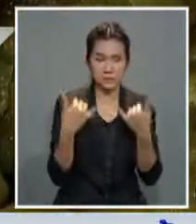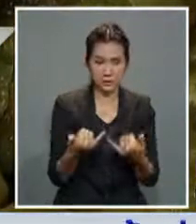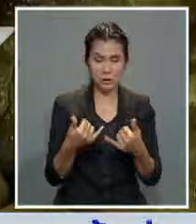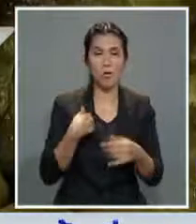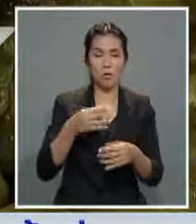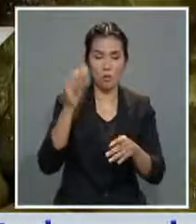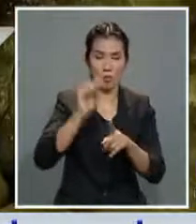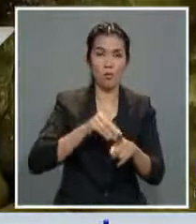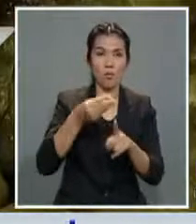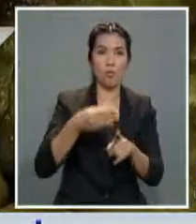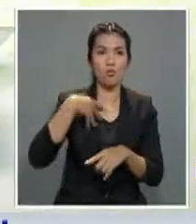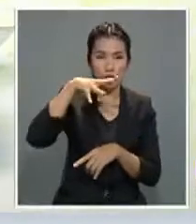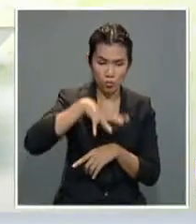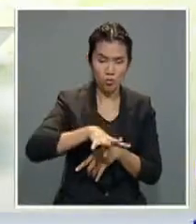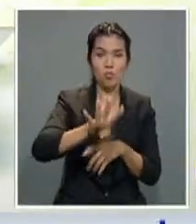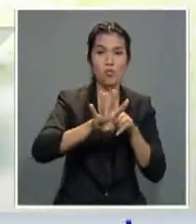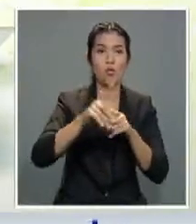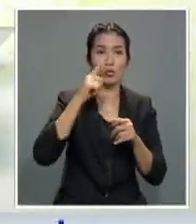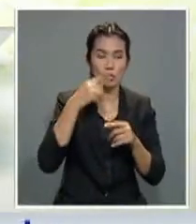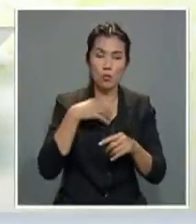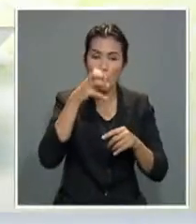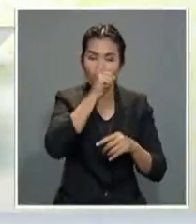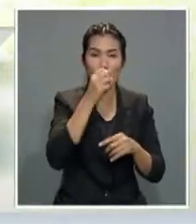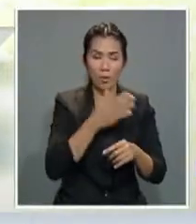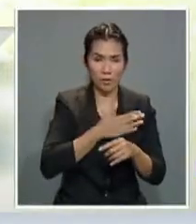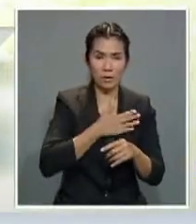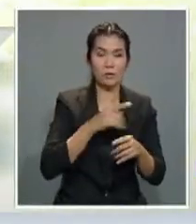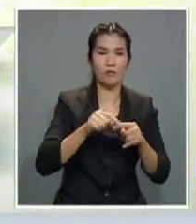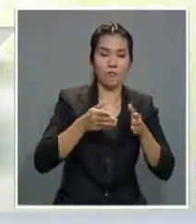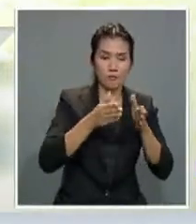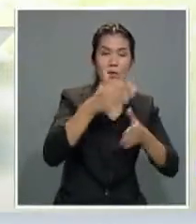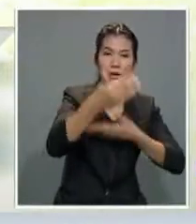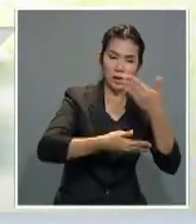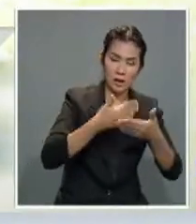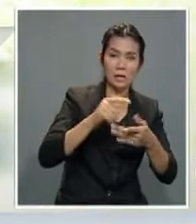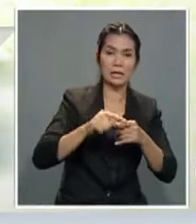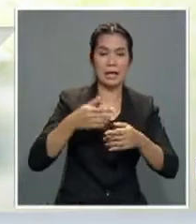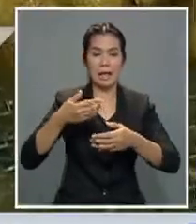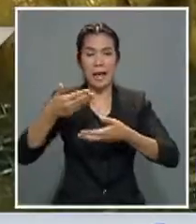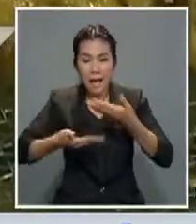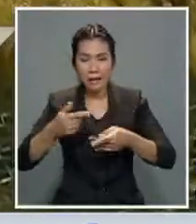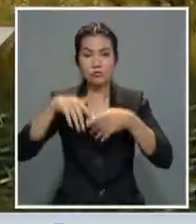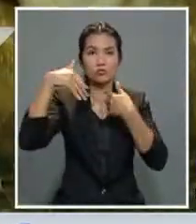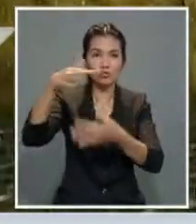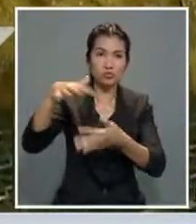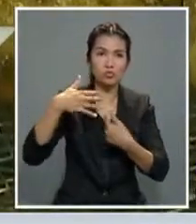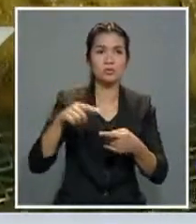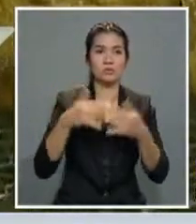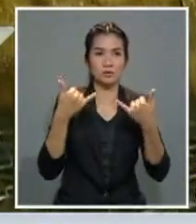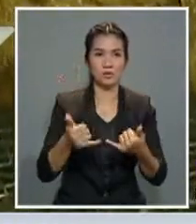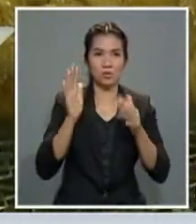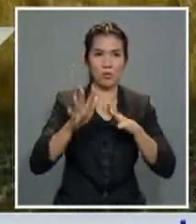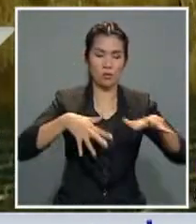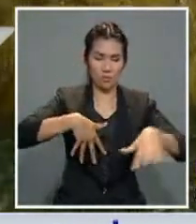ยกล้วยเล็กมือนางเนี่ยเราได้สูตรของเราแล้วเรามีฝ่ายการตลาดฝ่ายการขายฝ่ายการจัดส่งนั้นก็ทำให้ชุมชนเราเนี่ยเ